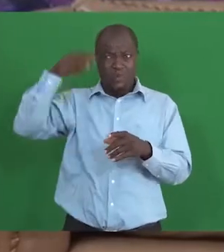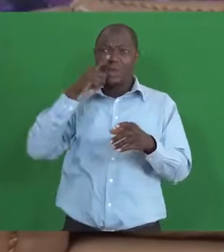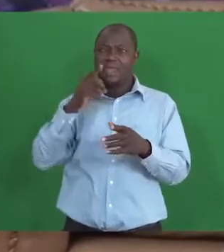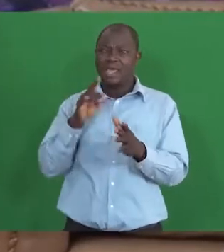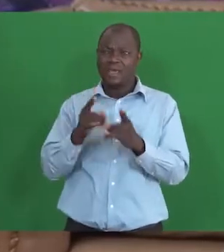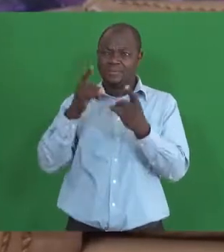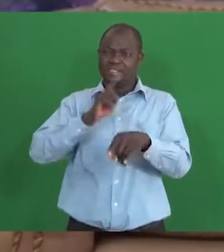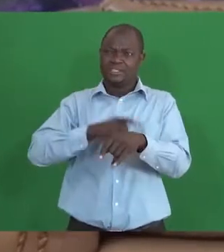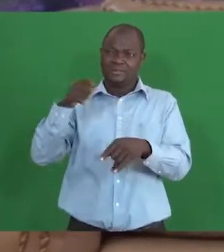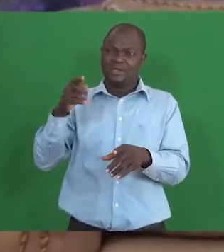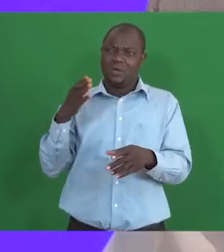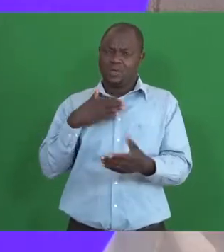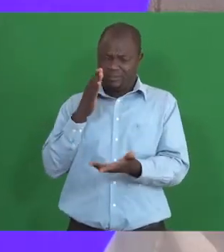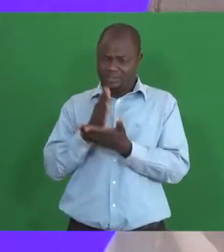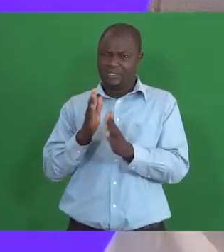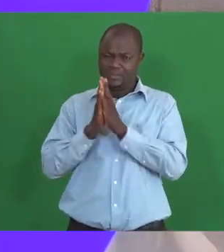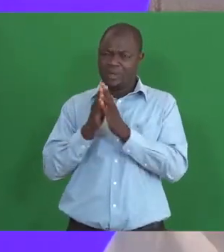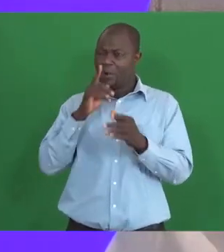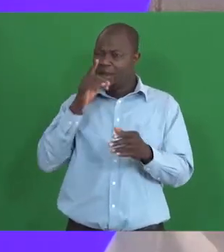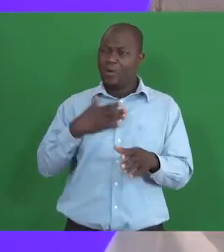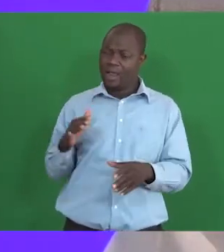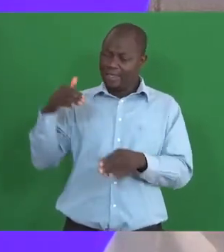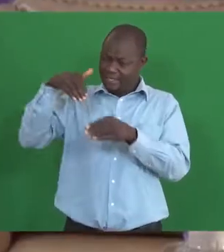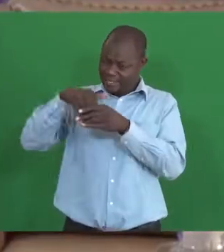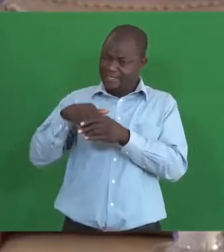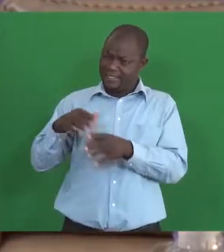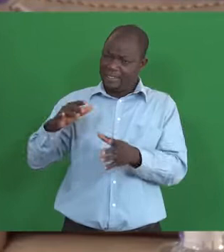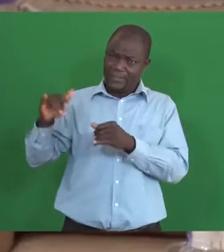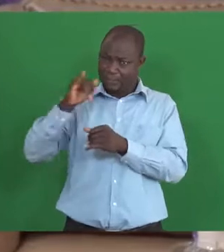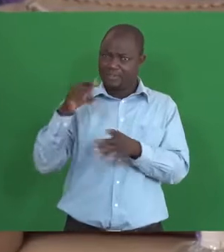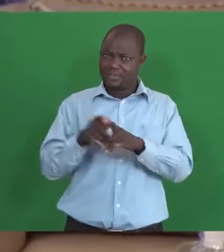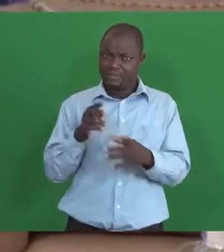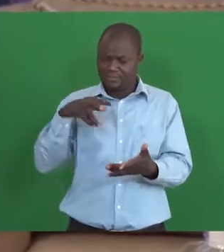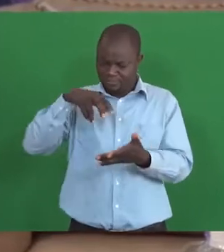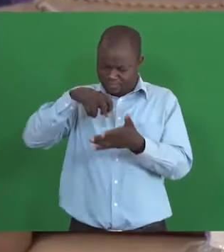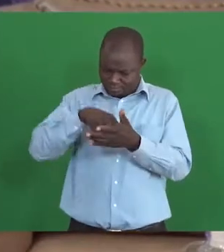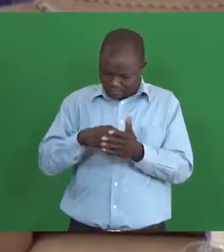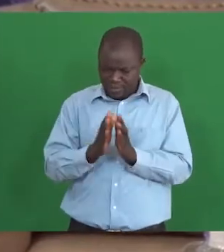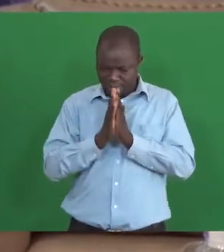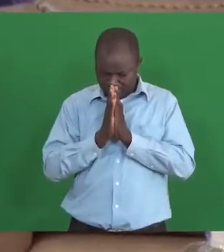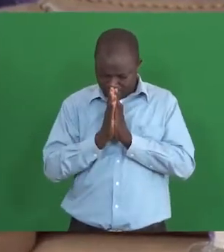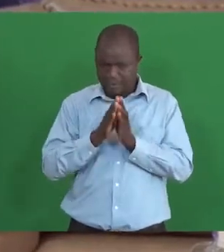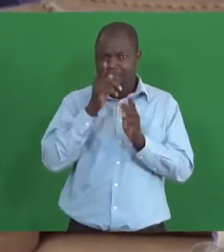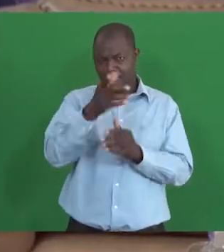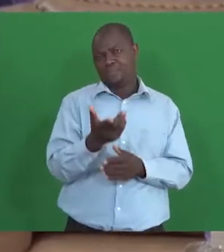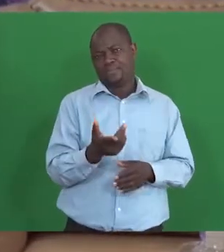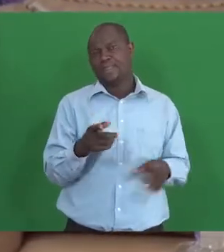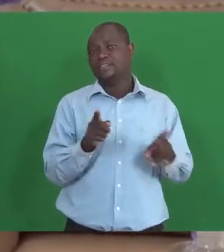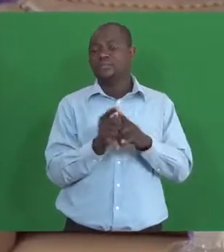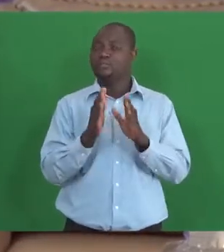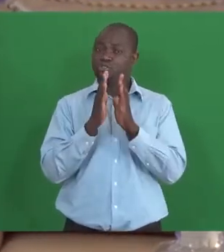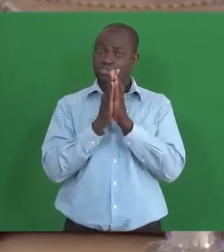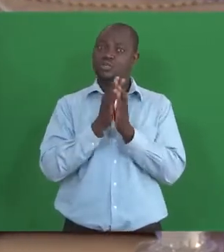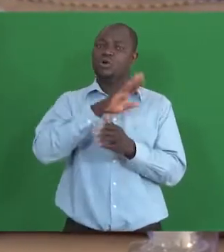pandege vanotanga kubva vatopfugama. Kunyange vari papi kana vanga vari papi vanotomira kuti vachitenda, handiti.